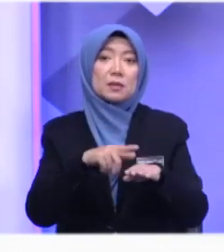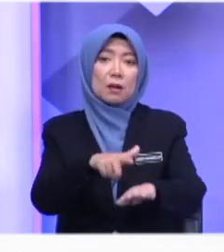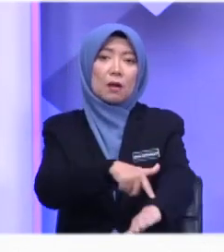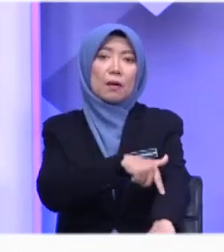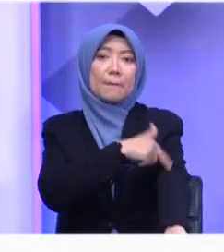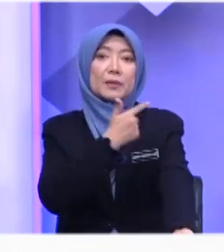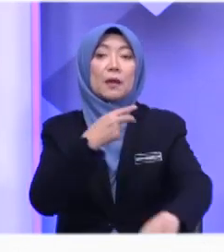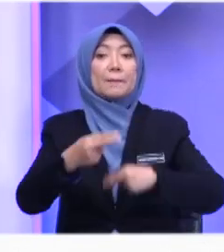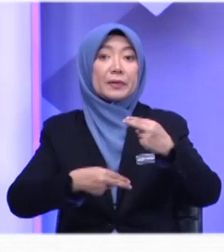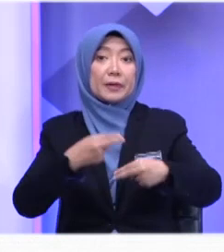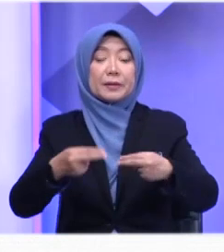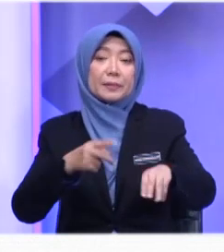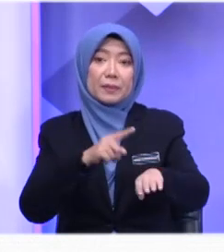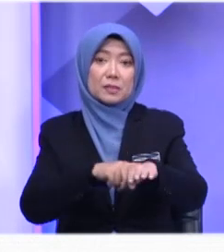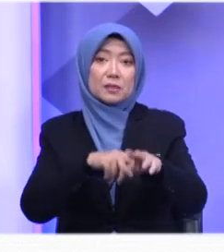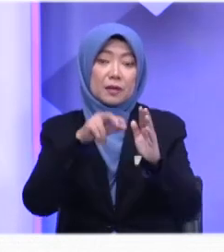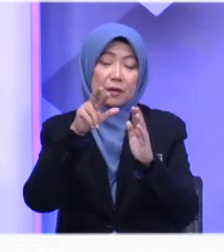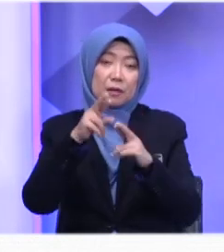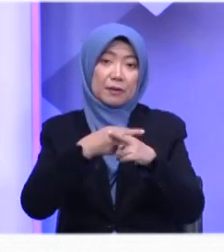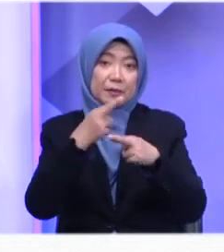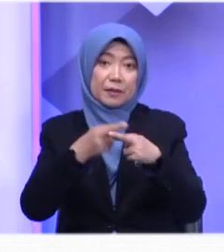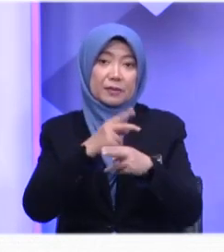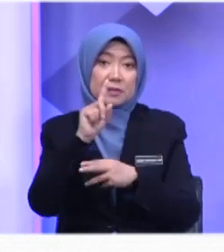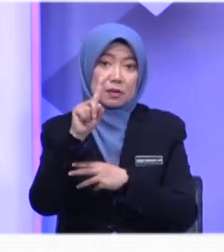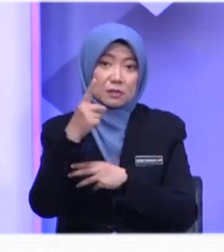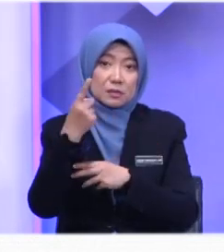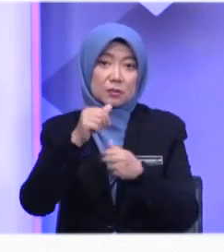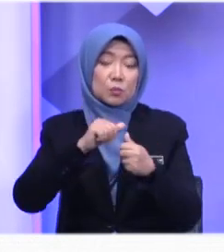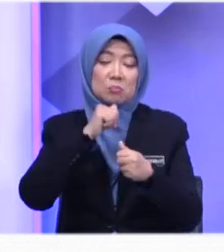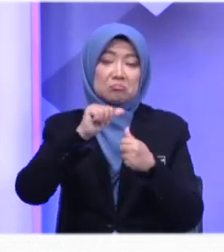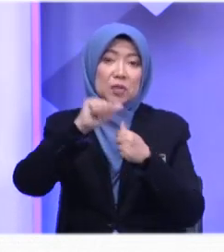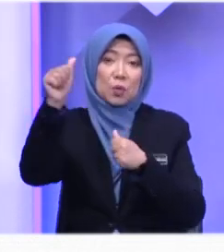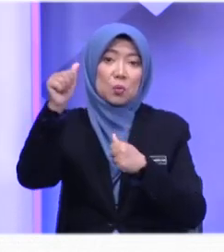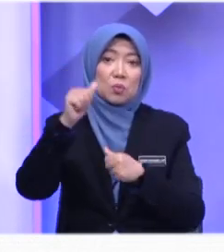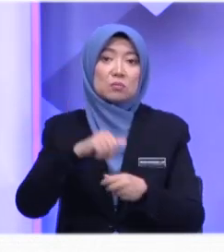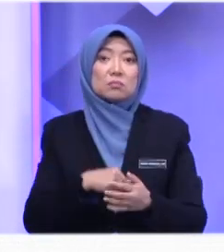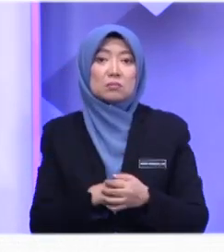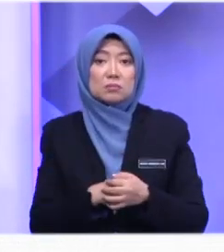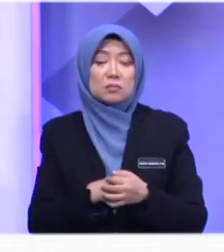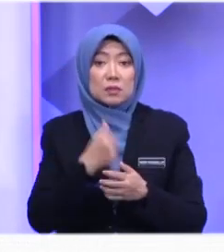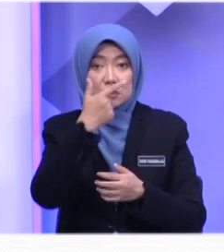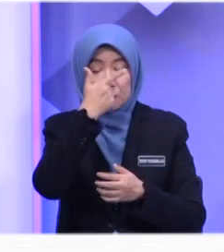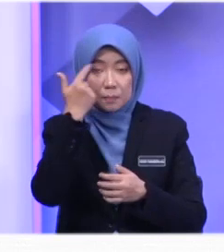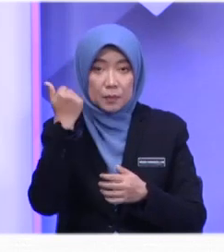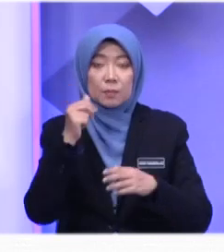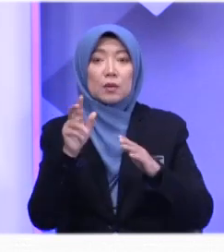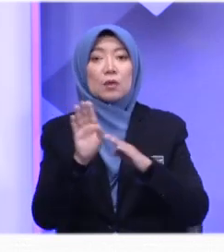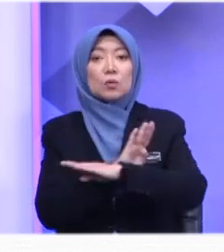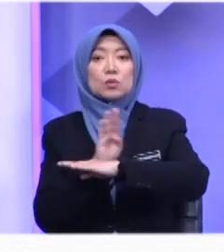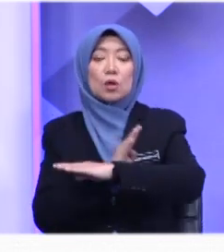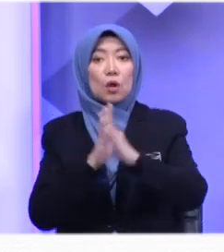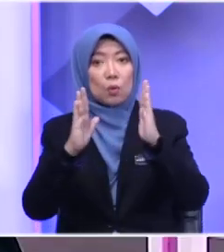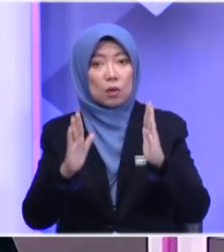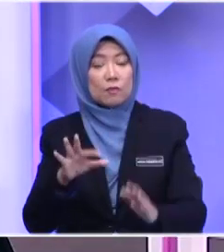dan ke masa pendek lah Andi pemikir Kandou kedapan untuk mengembangkan penjaganya berbanding Usahawan yang memikirkan jangka